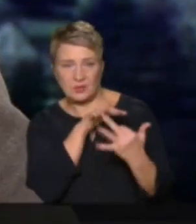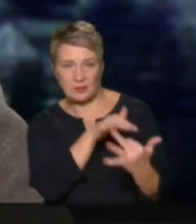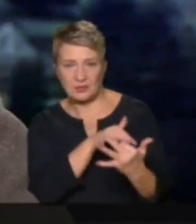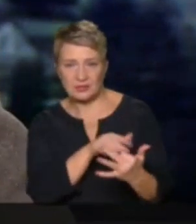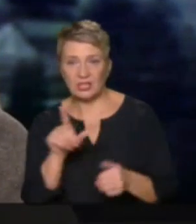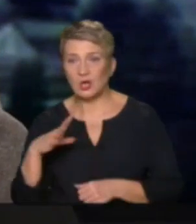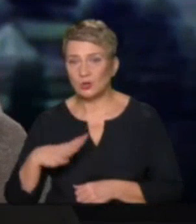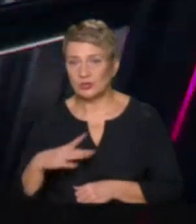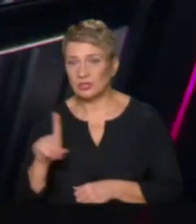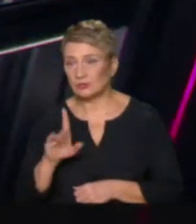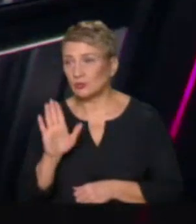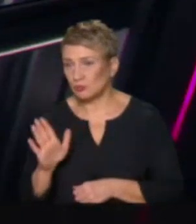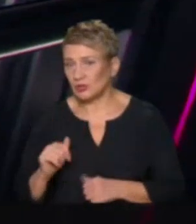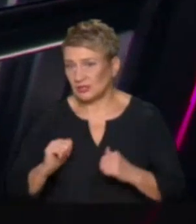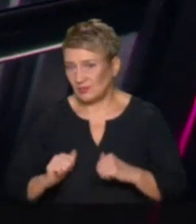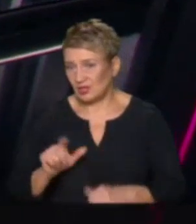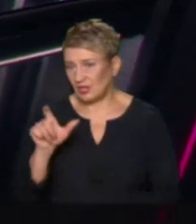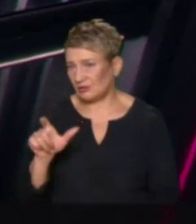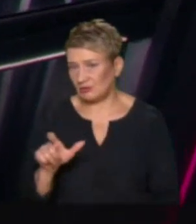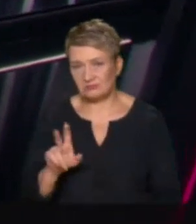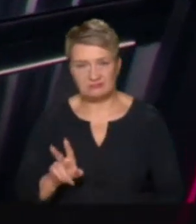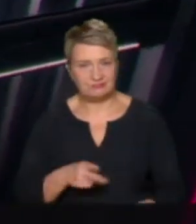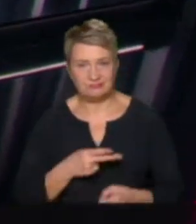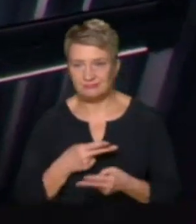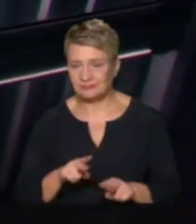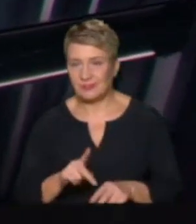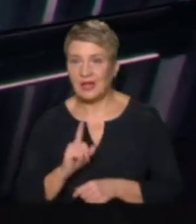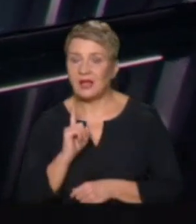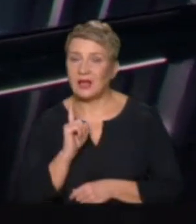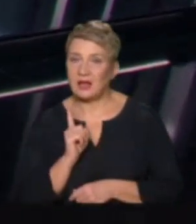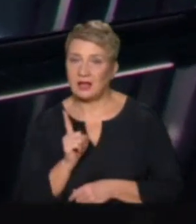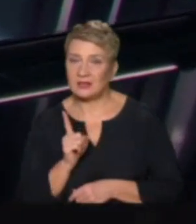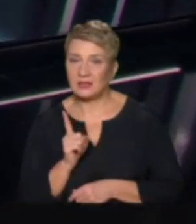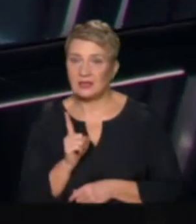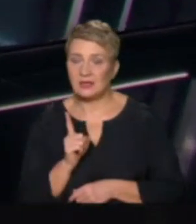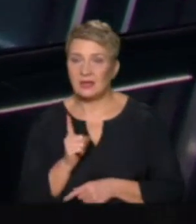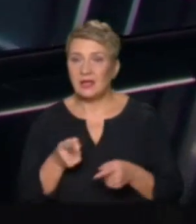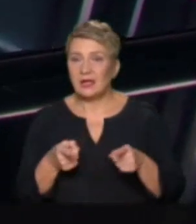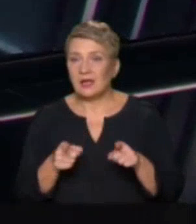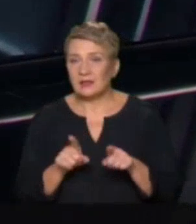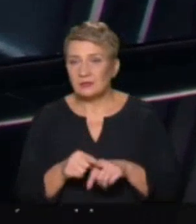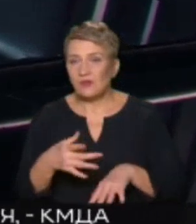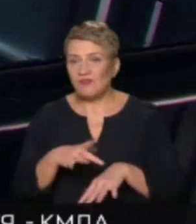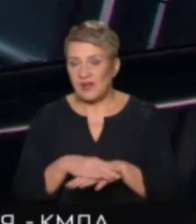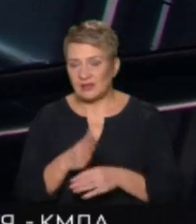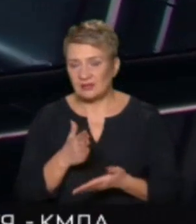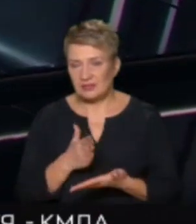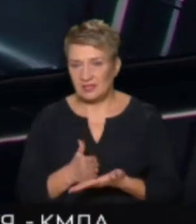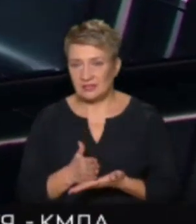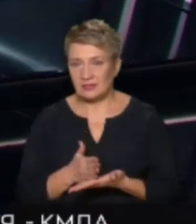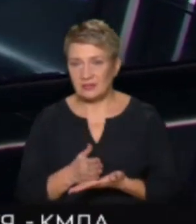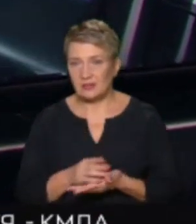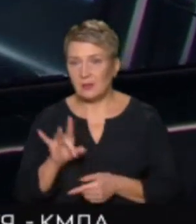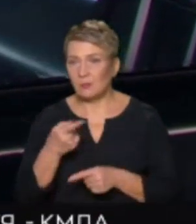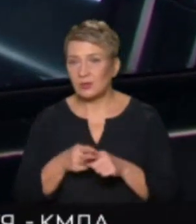це буде спокійна людина, ну не варто. Але якраз такі факти дійсно є. Про це не треба